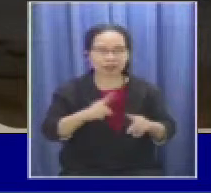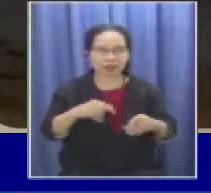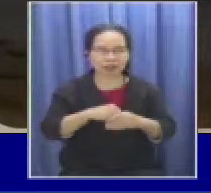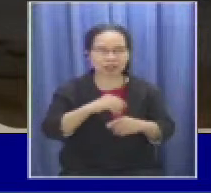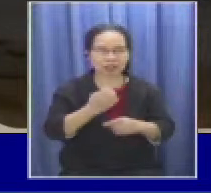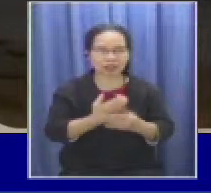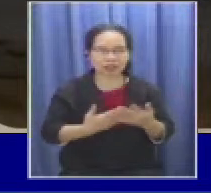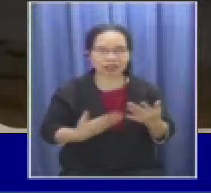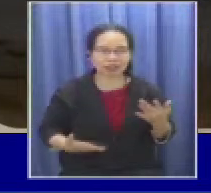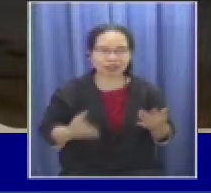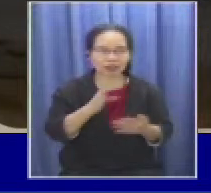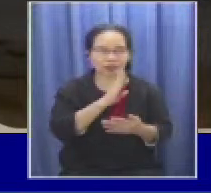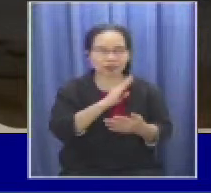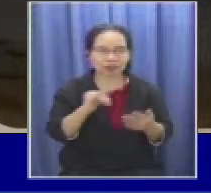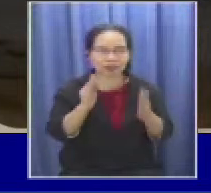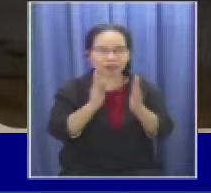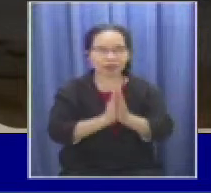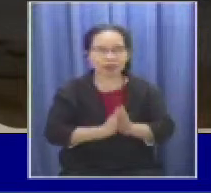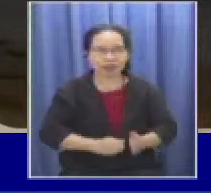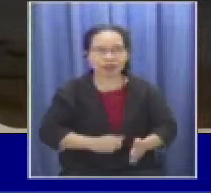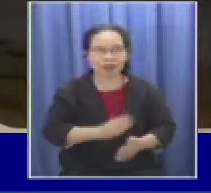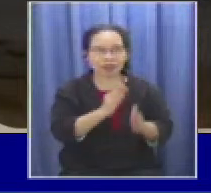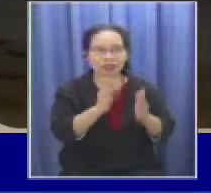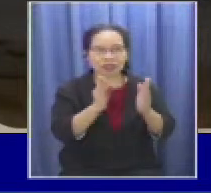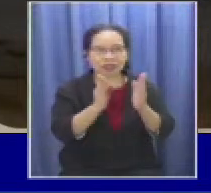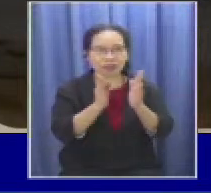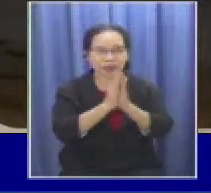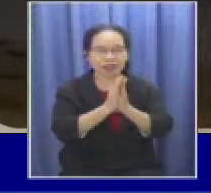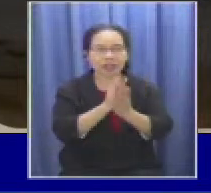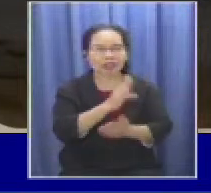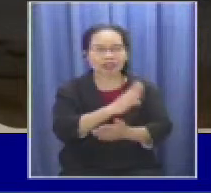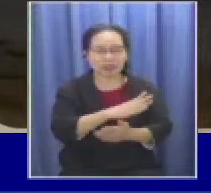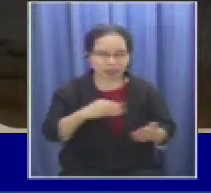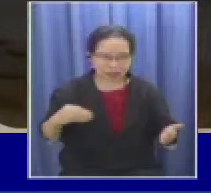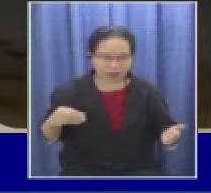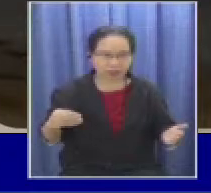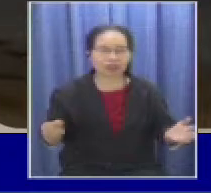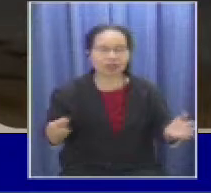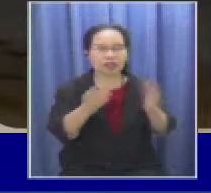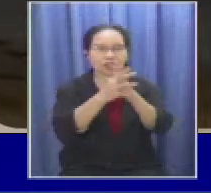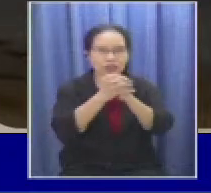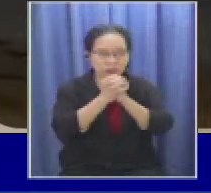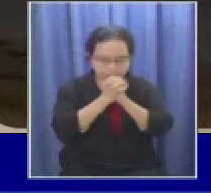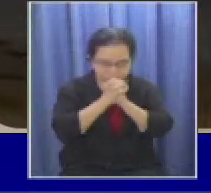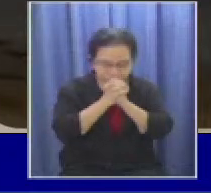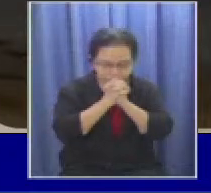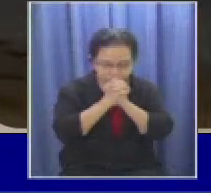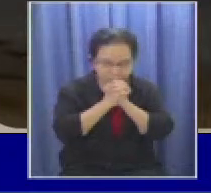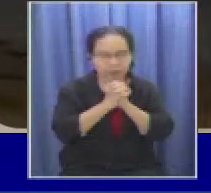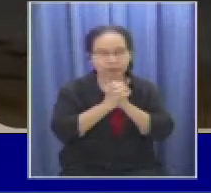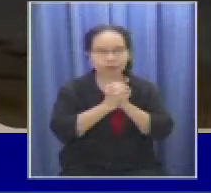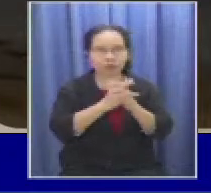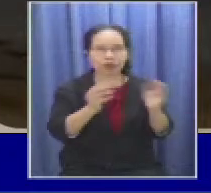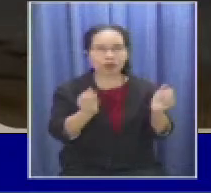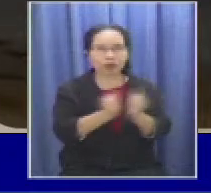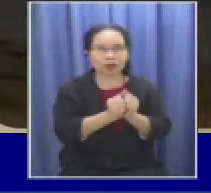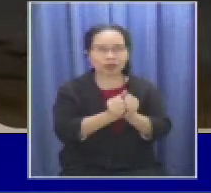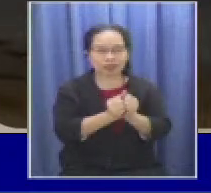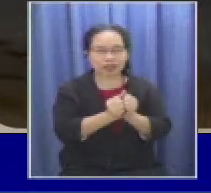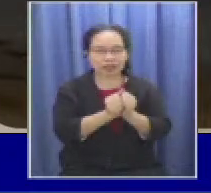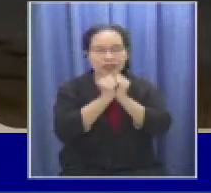more. Yen Teniana. Sɛdeɛ Twerɛ Kronkron no si. Twerɛ Kronkron no say more na enwene